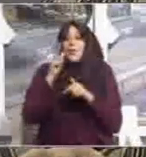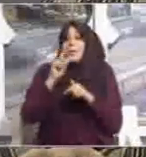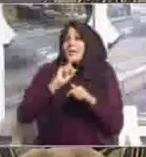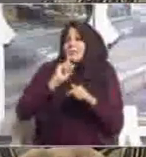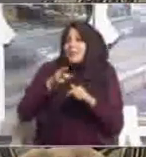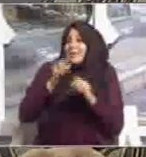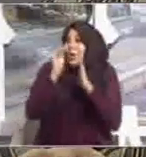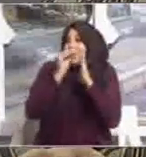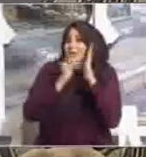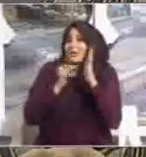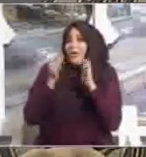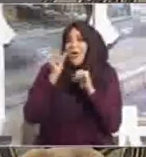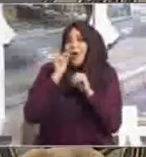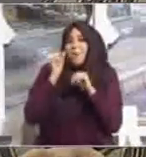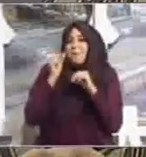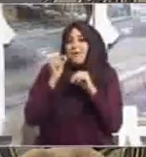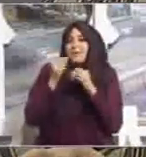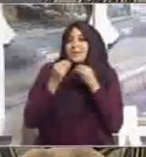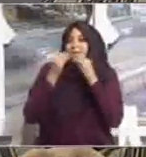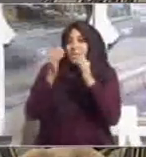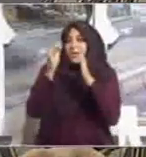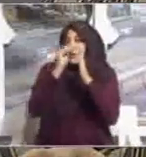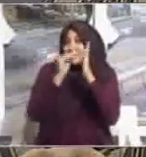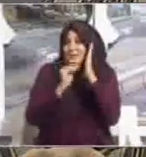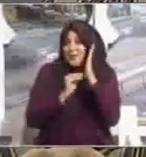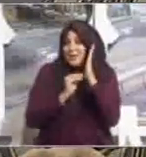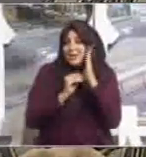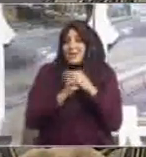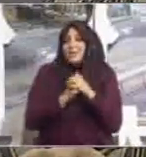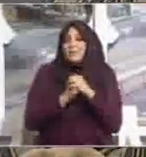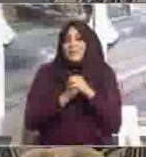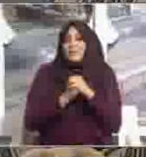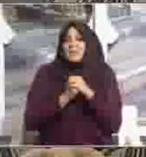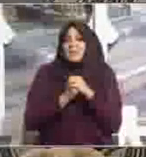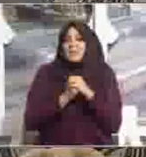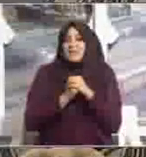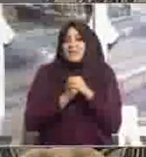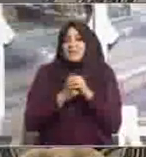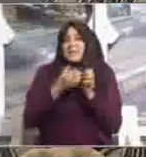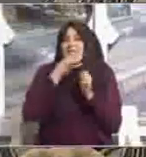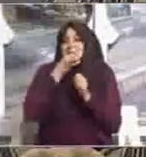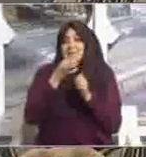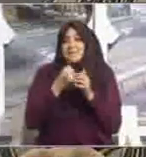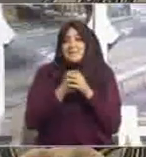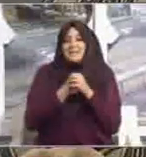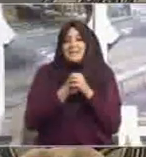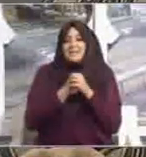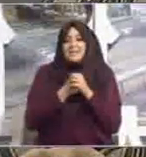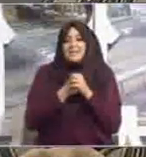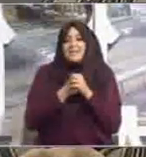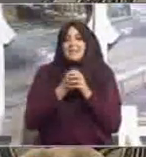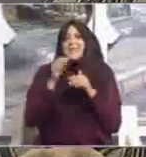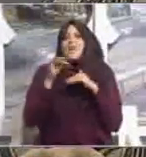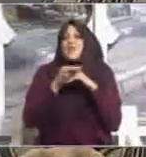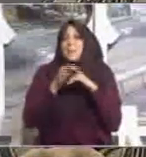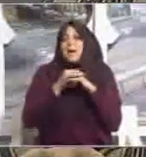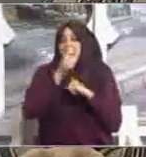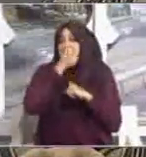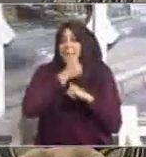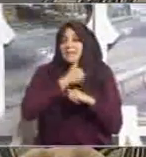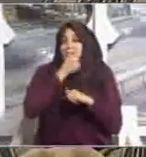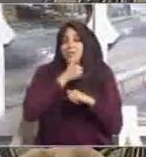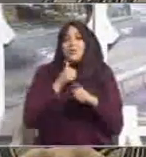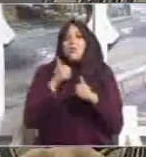كما قلنا شفت الشجاعة تظهر. شجاع على الصبر يعني يكون قدر حكم روحه. هو قال لك سمحتها لا سمحت لا سمحت لا ما